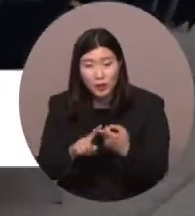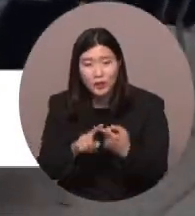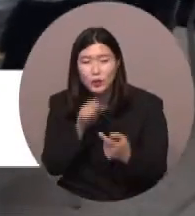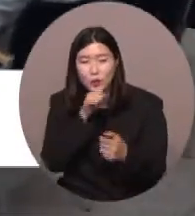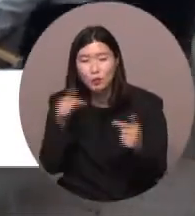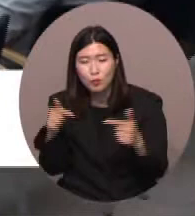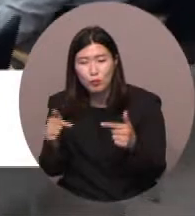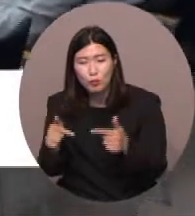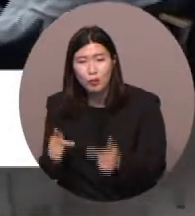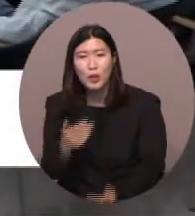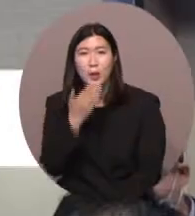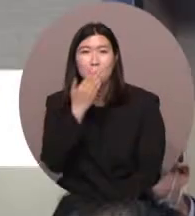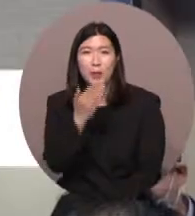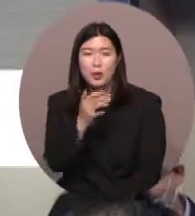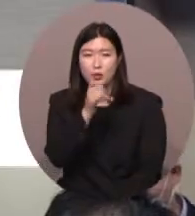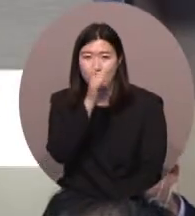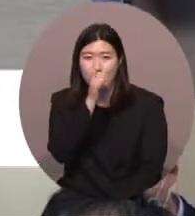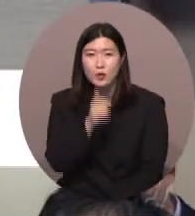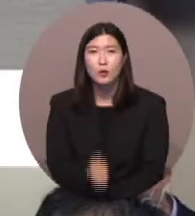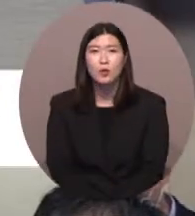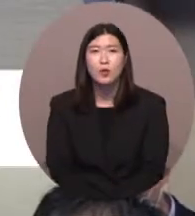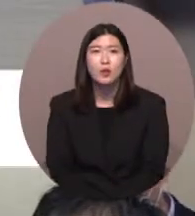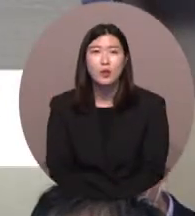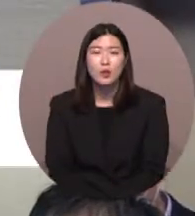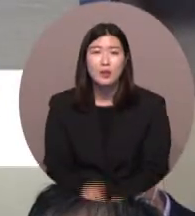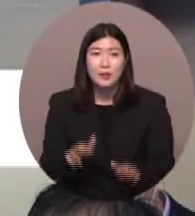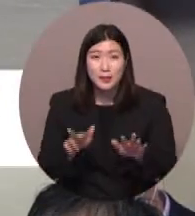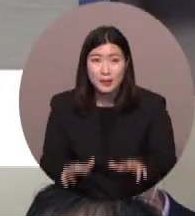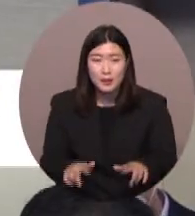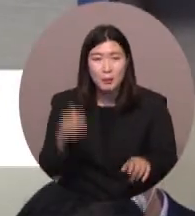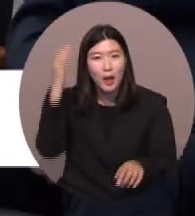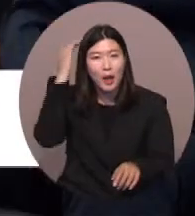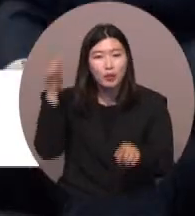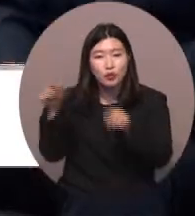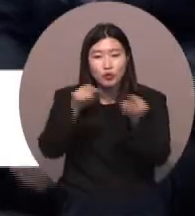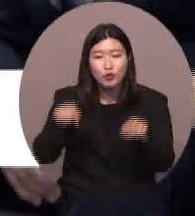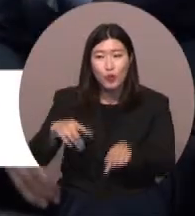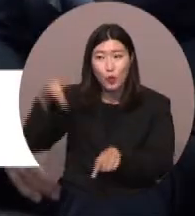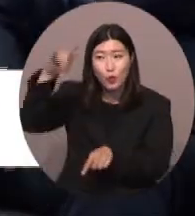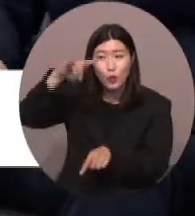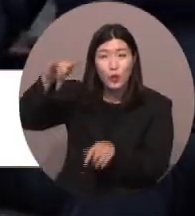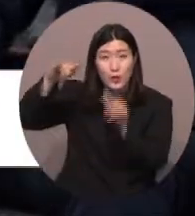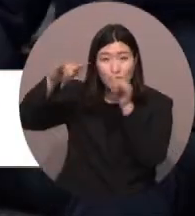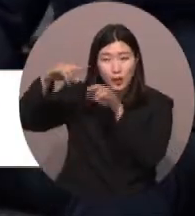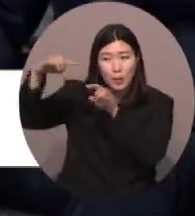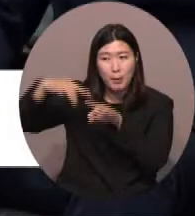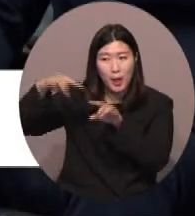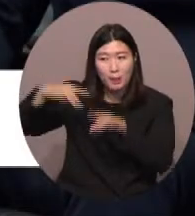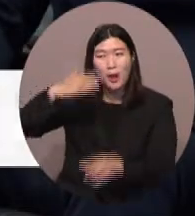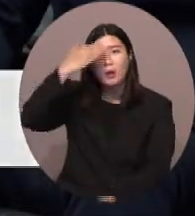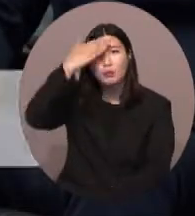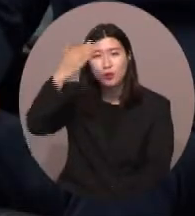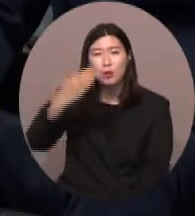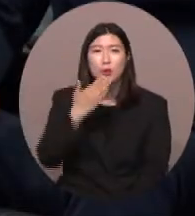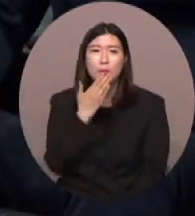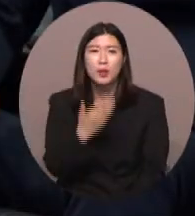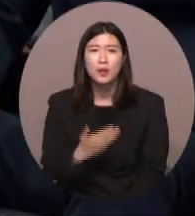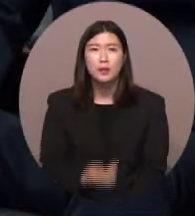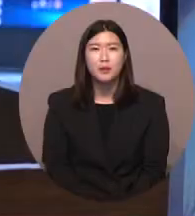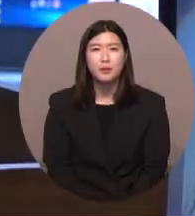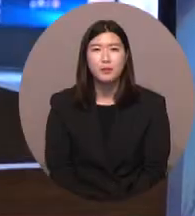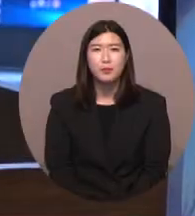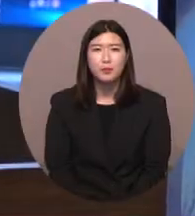1m 수준으로 실시간 보정 해주게 되며 우리나라 상공에 떠 있는 위성 이기 때문에 누구나 무료로 신호를